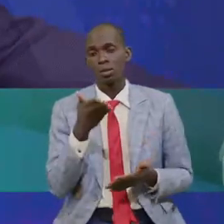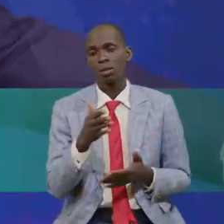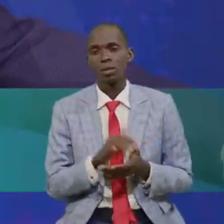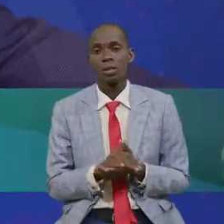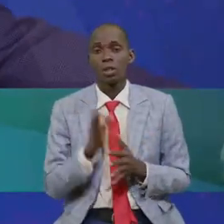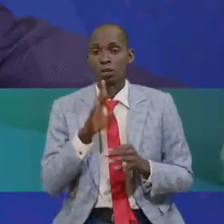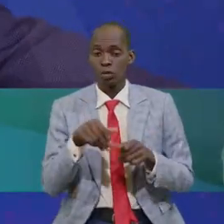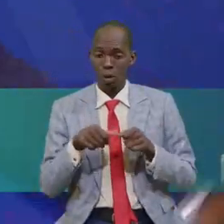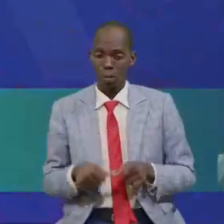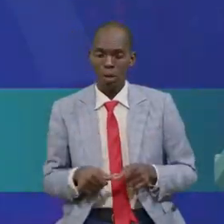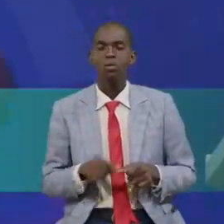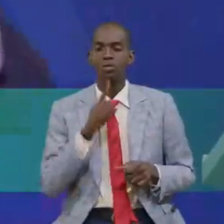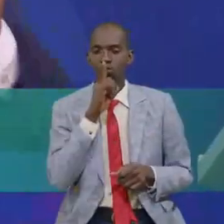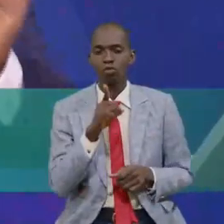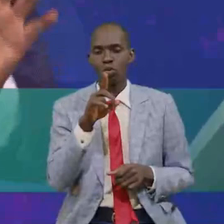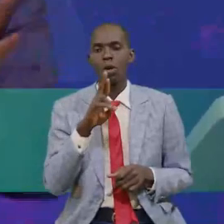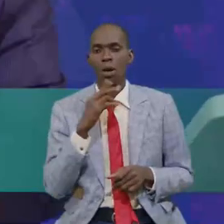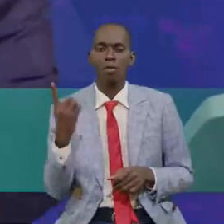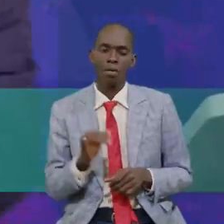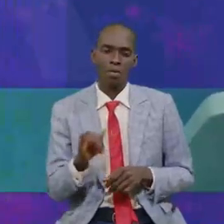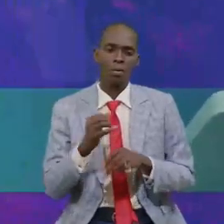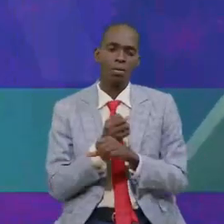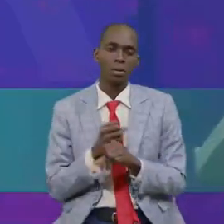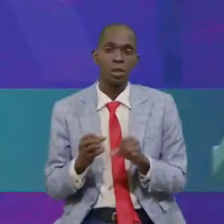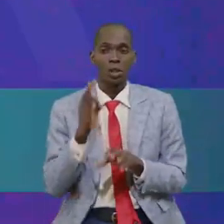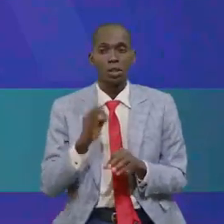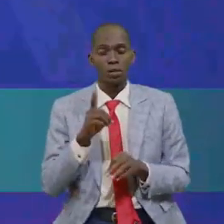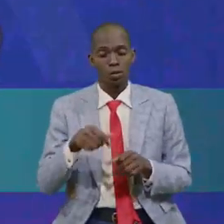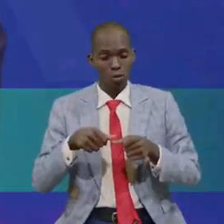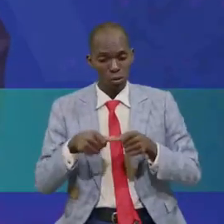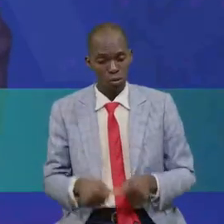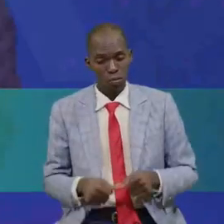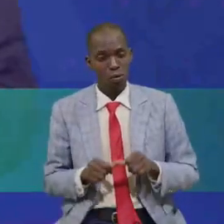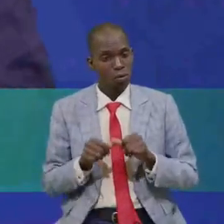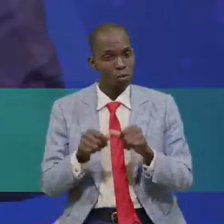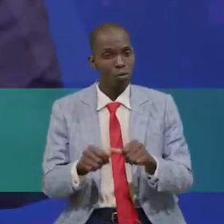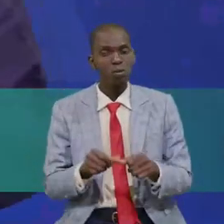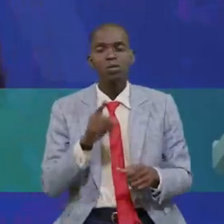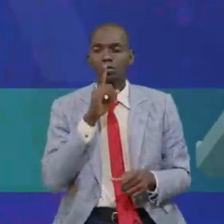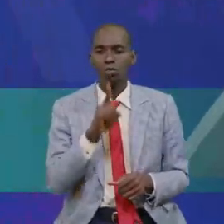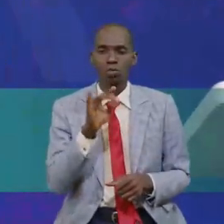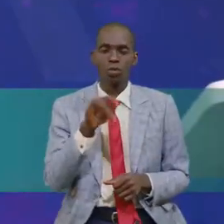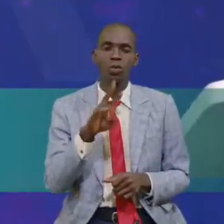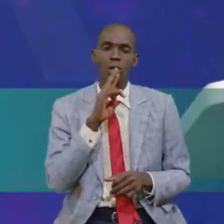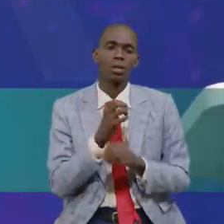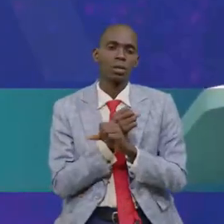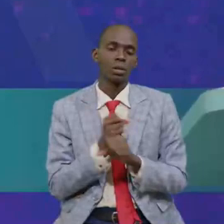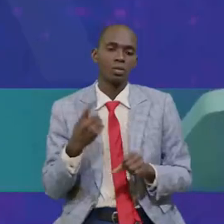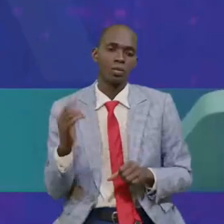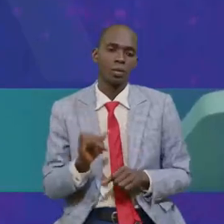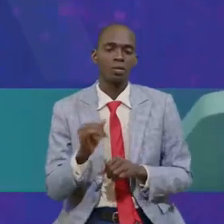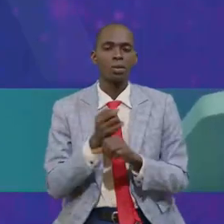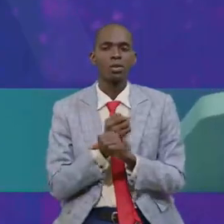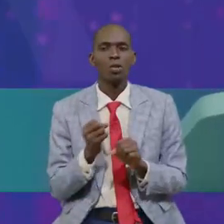tu es sauvé pour toujours sauvé. Si tu demeures, tu es sauvé, sauvé pour toujours. Mais nous